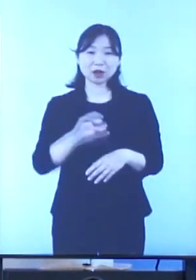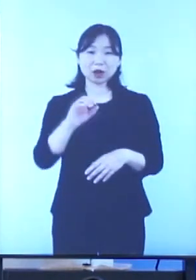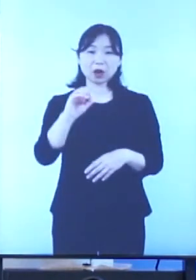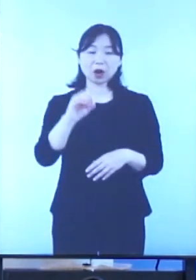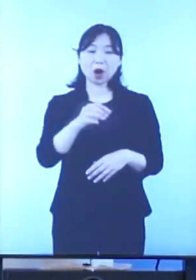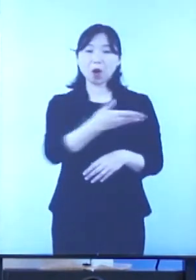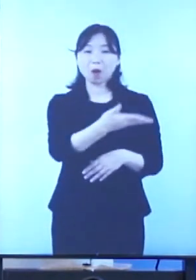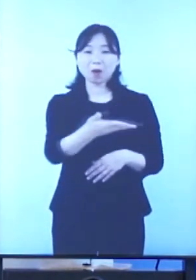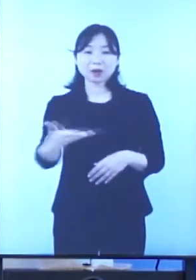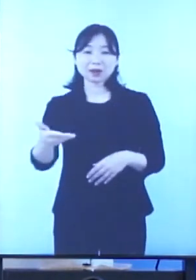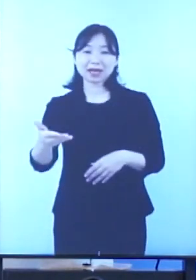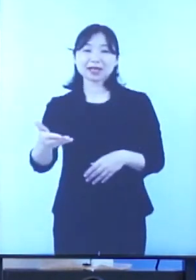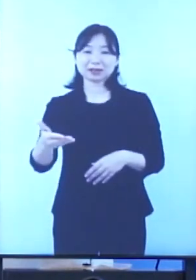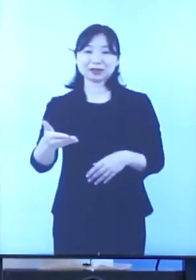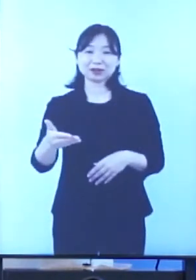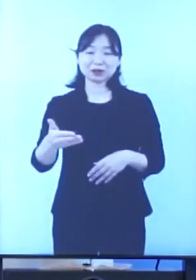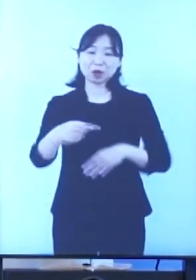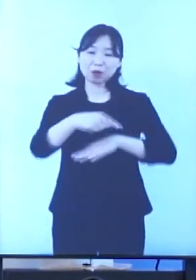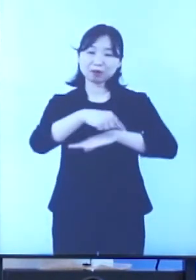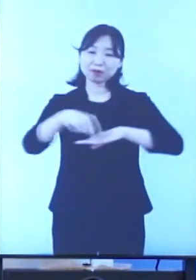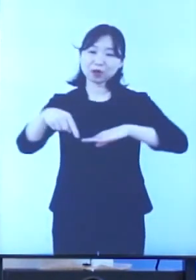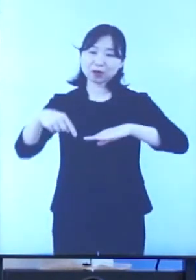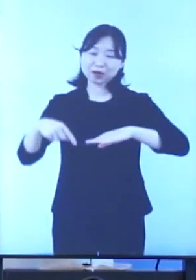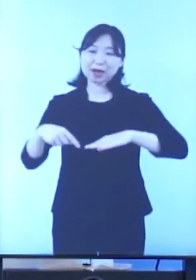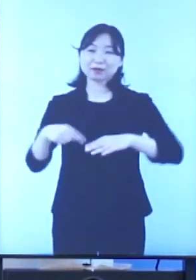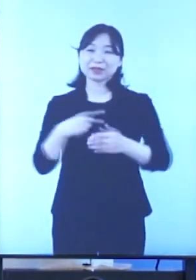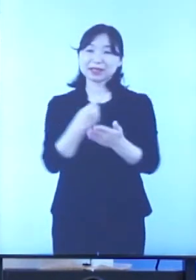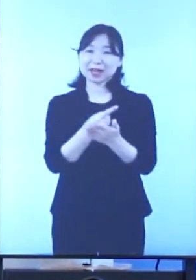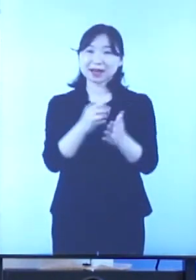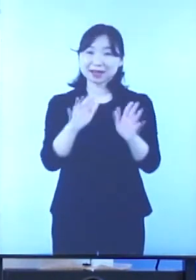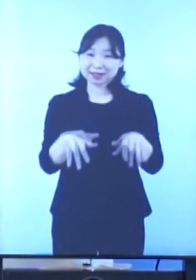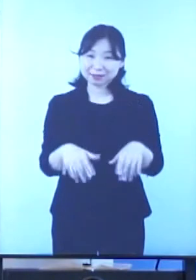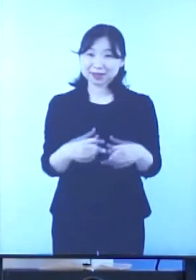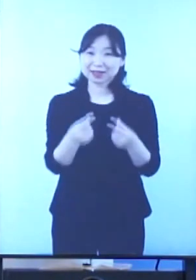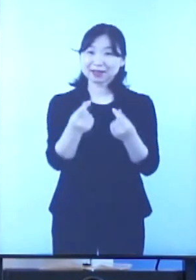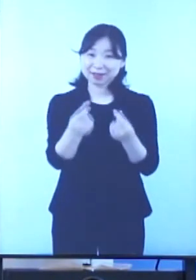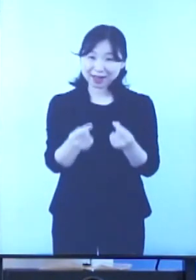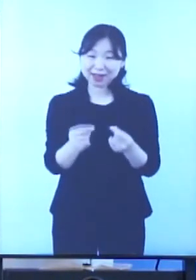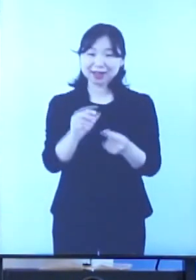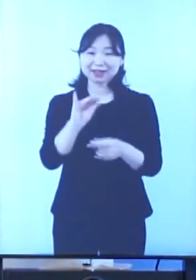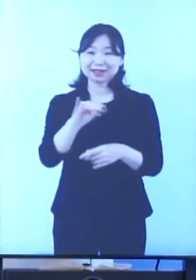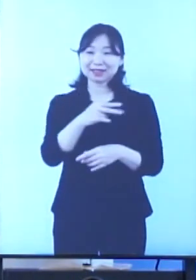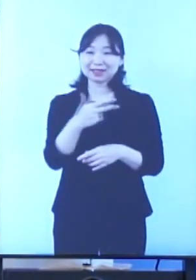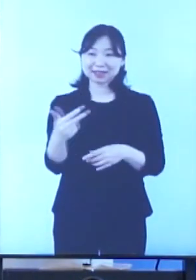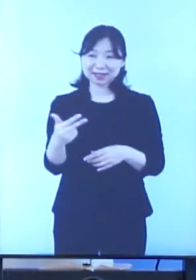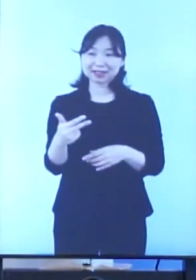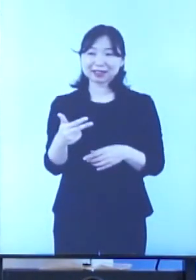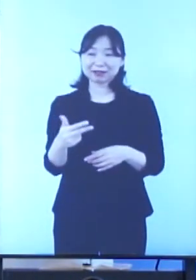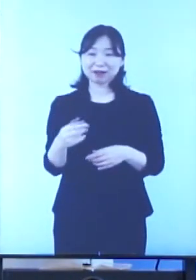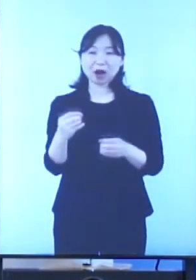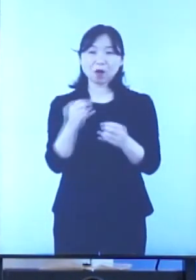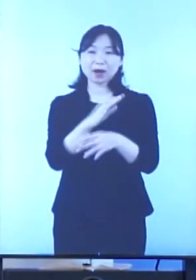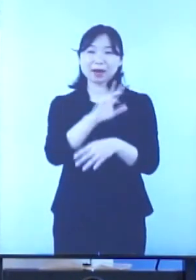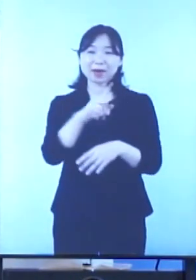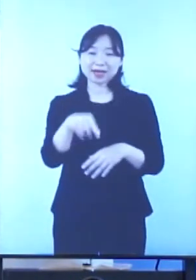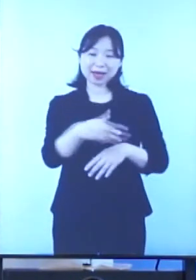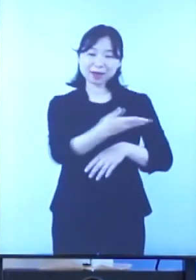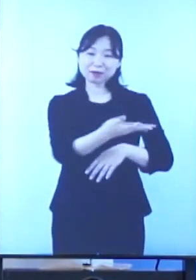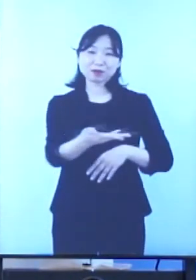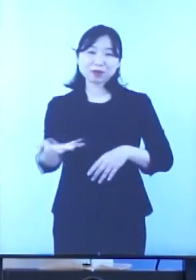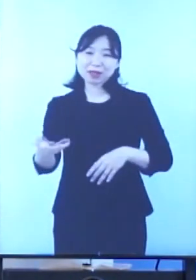動にも参加されたかと思うんですけど、はい、知事としてですね、岡山県沿岸の瀬戸内海どういうふうにしていきたいというふうに。 あ、そうです